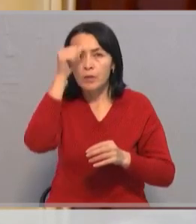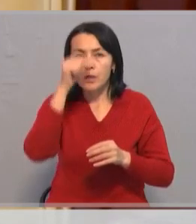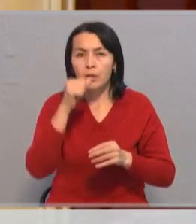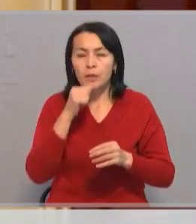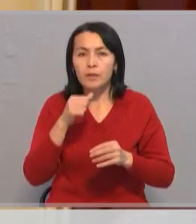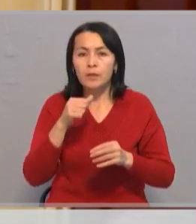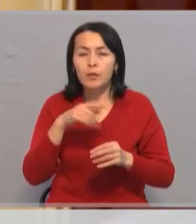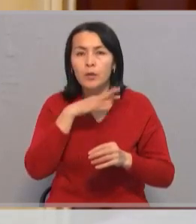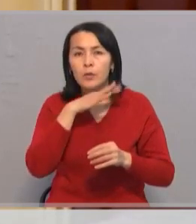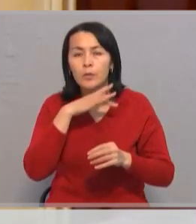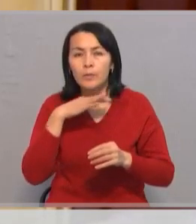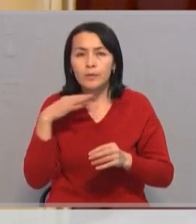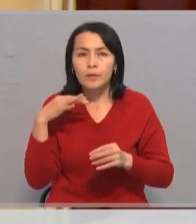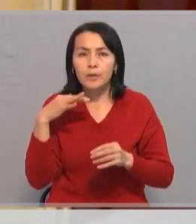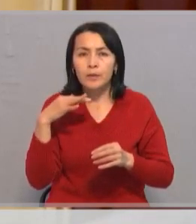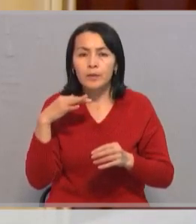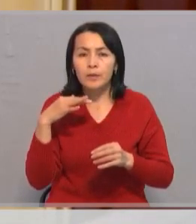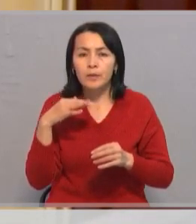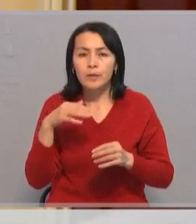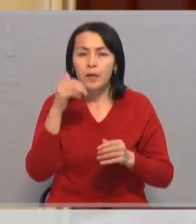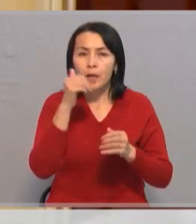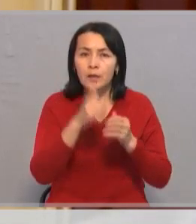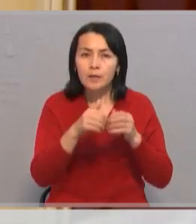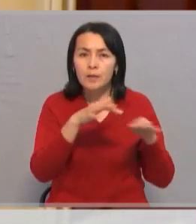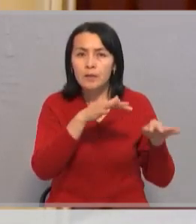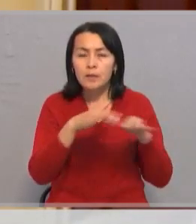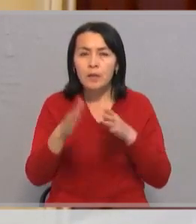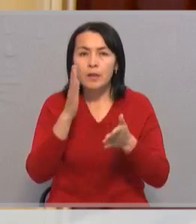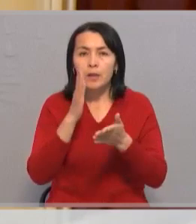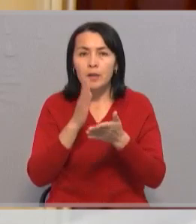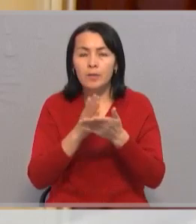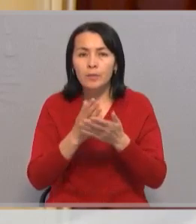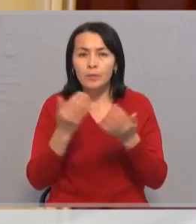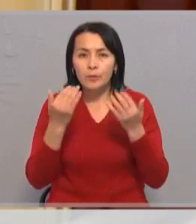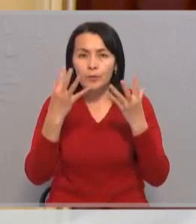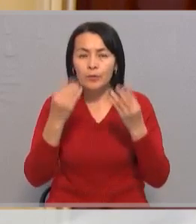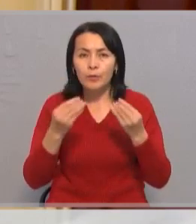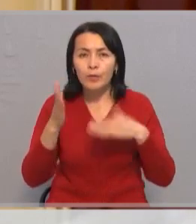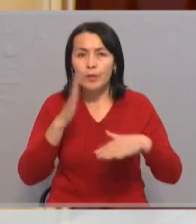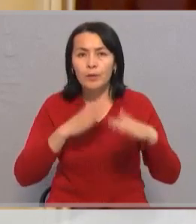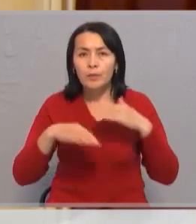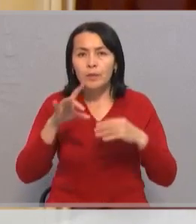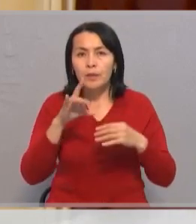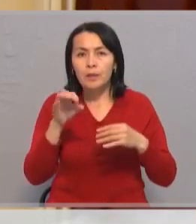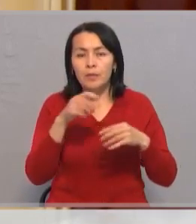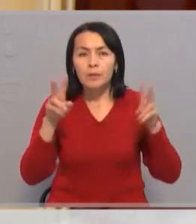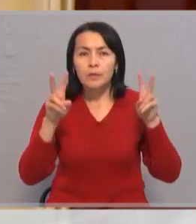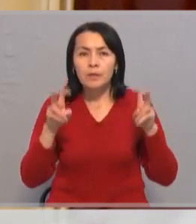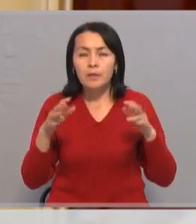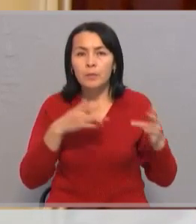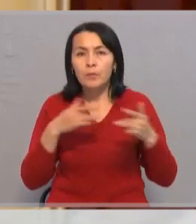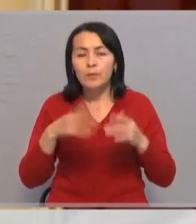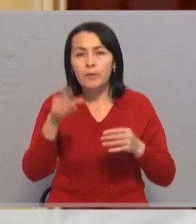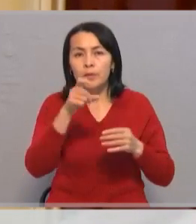айларда негізінен көп деген жеп-жепте шаралар өтіп отыр. Соның бірі мынау берекелі Рамазан деп осында өнер